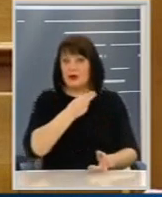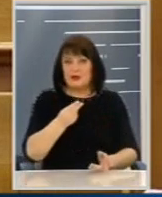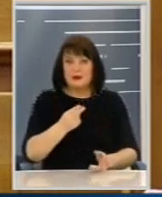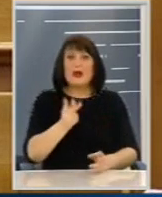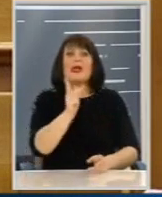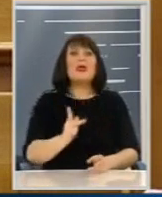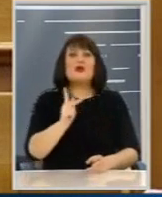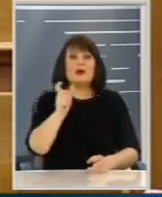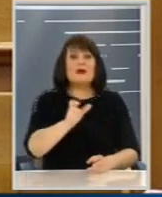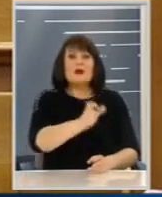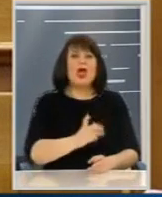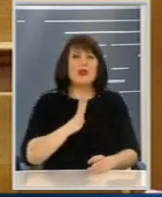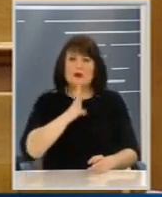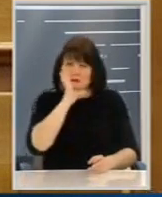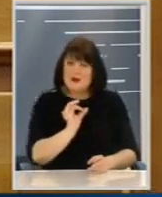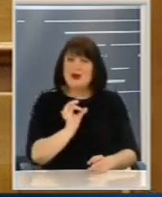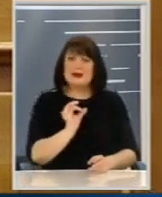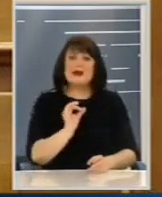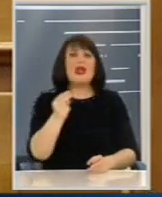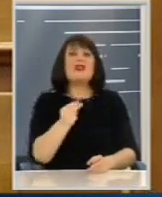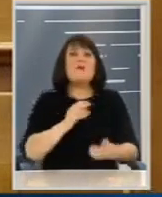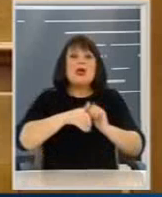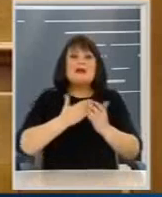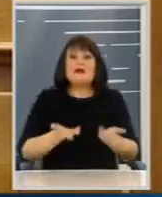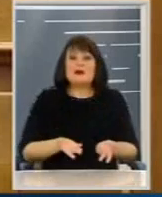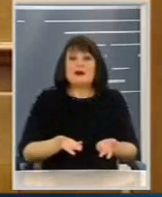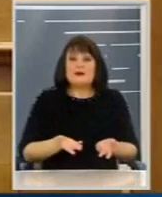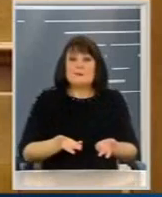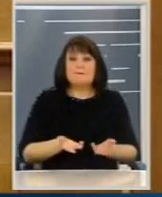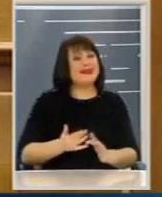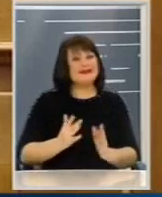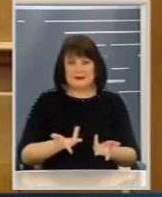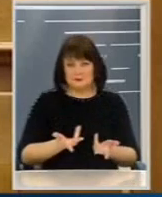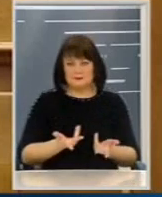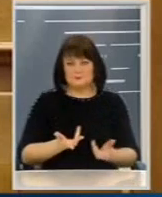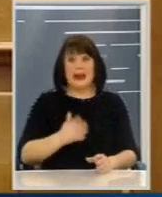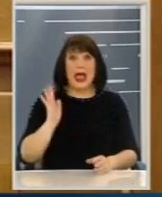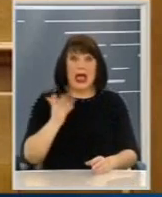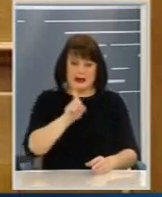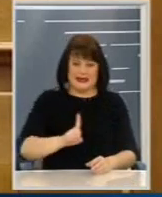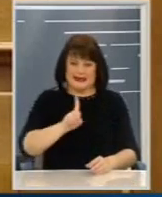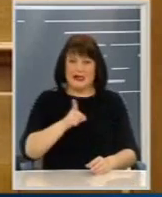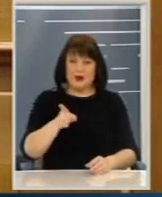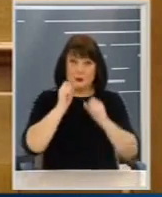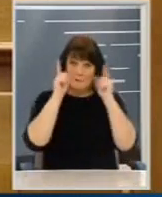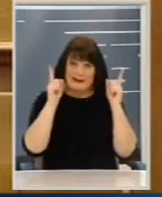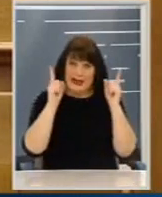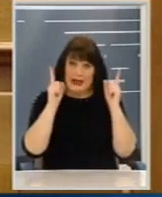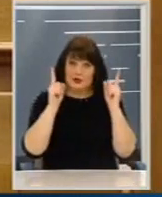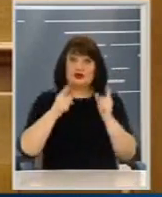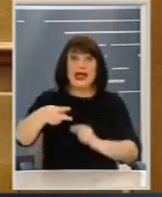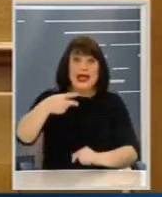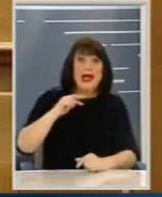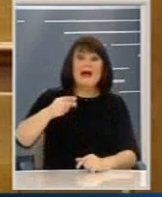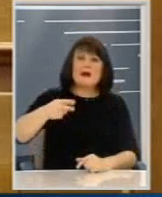ελληνική κοινωνία ασχολείται με το πραγματικό επίκαιρο ζήτημα, που είναι αν ο κ. Μητσοτάκης επιτέλους θα έχει να μας δώσει